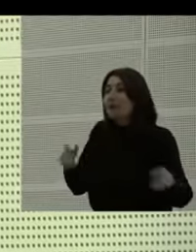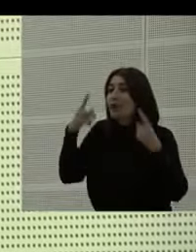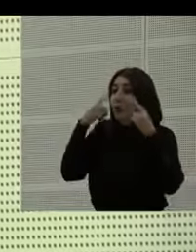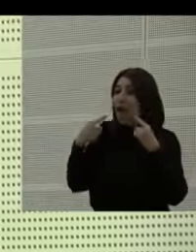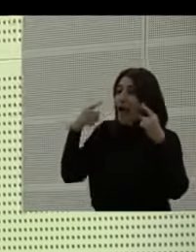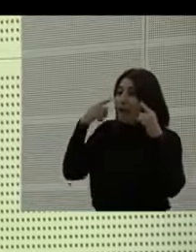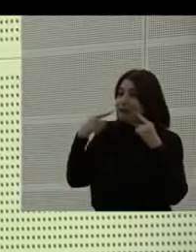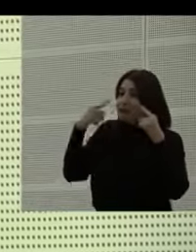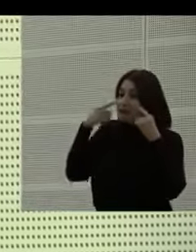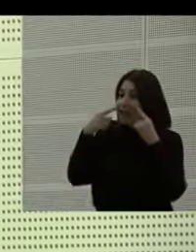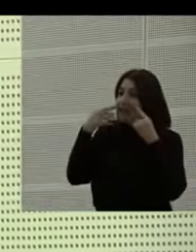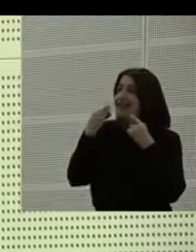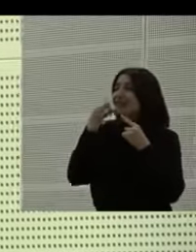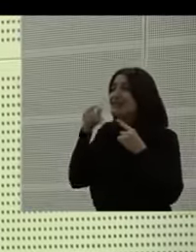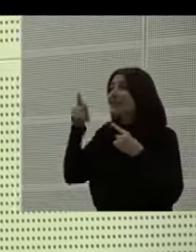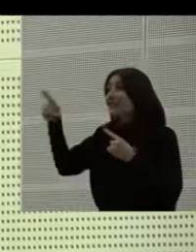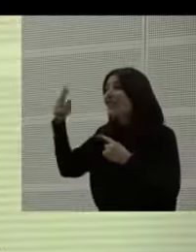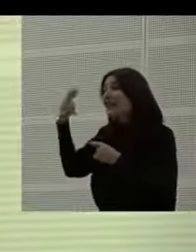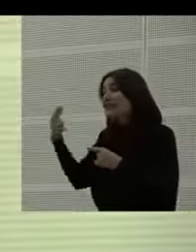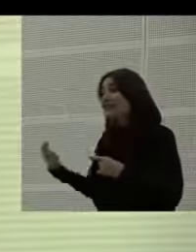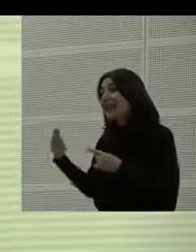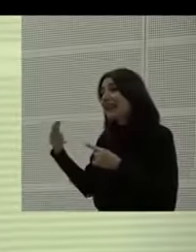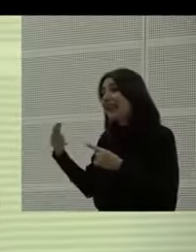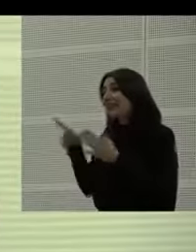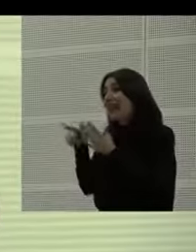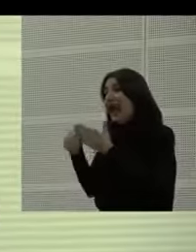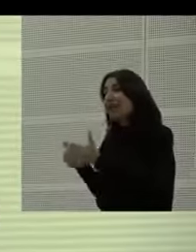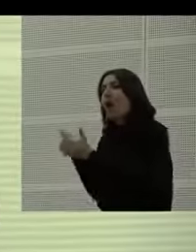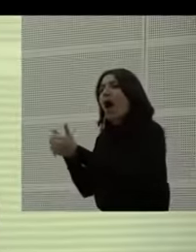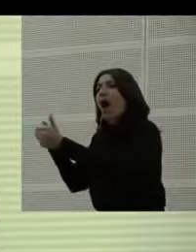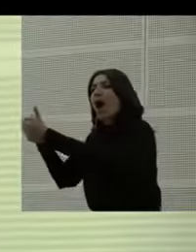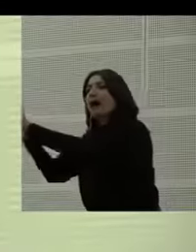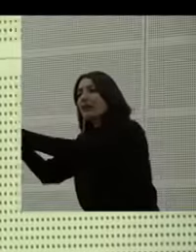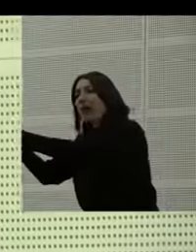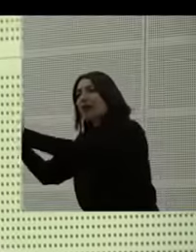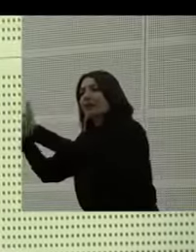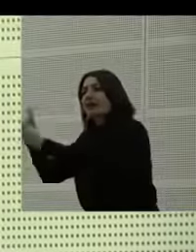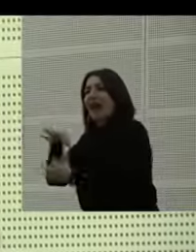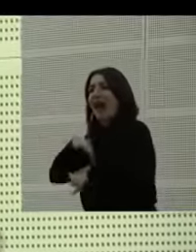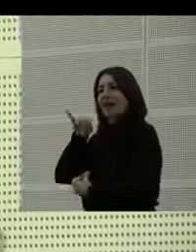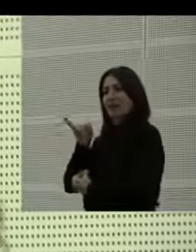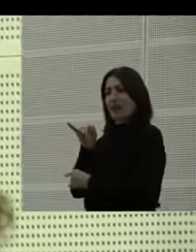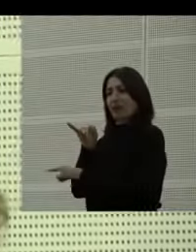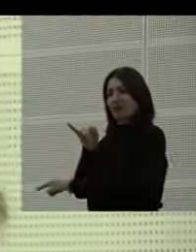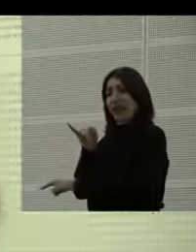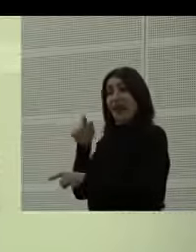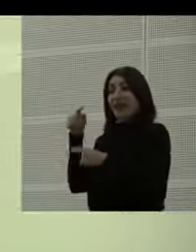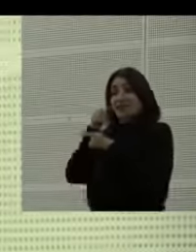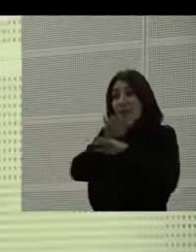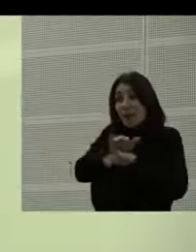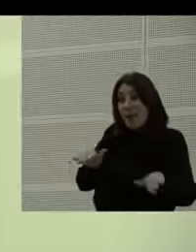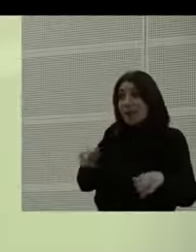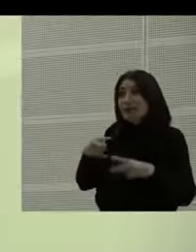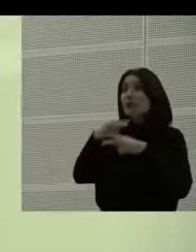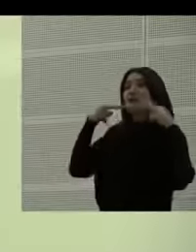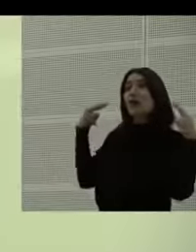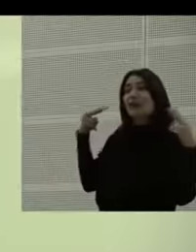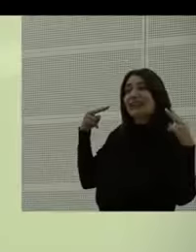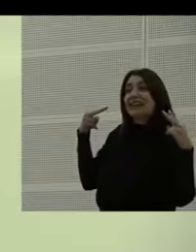immortale della sirenetta. Ogni volta che un bambino sorride, la sirenetta sarà più vicino